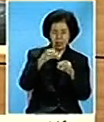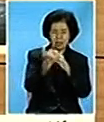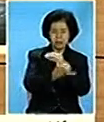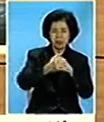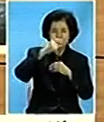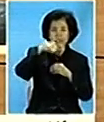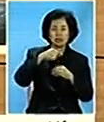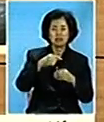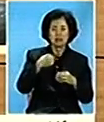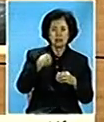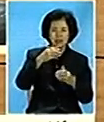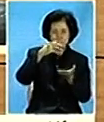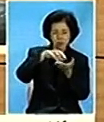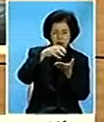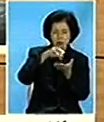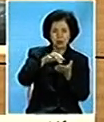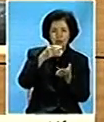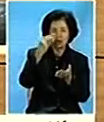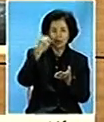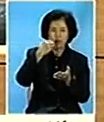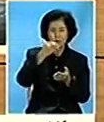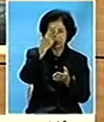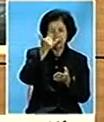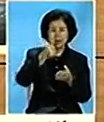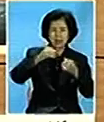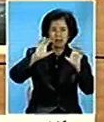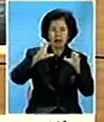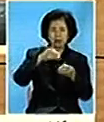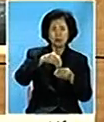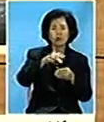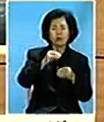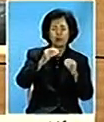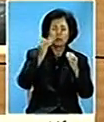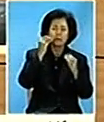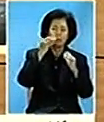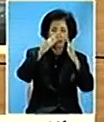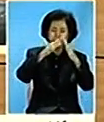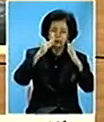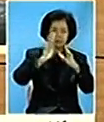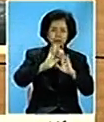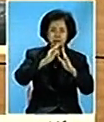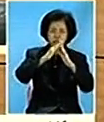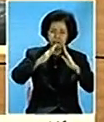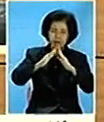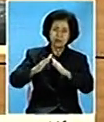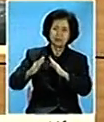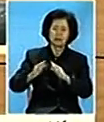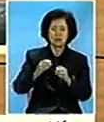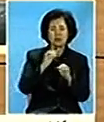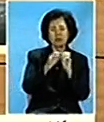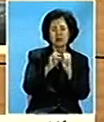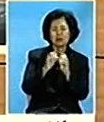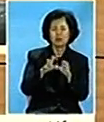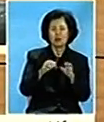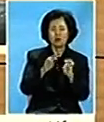ครั้งเล่าในรัฐสภาแห่งนี้ว่าทำไมรัฐบาลถึงปล่อยให้อาคารซึ่งสร้างโดยเงินภาษีของประชาชนเนี่ยถูกทิ้งรกร้างว่างเปล่